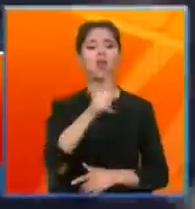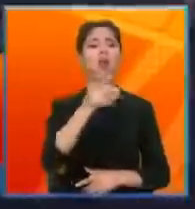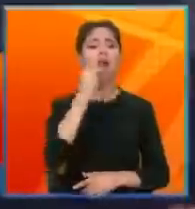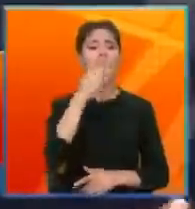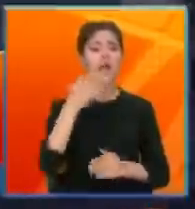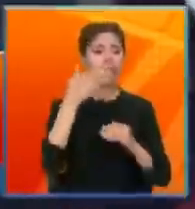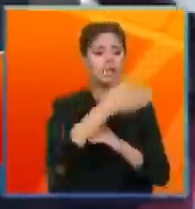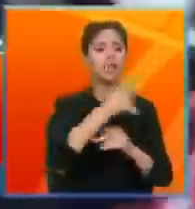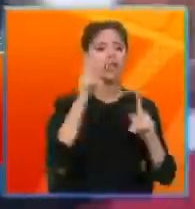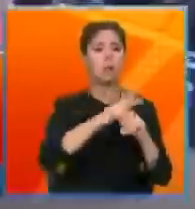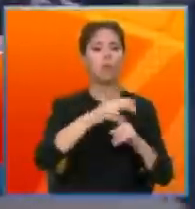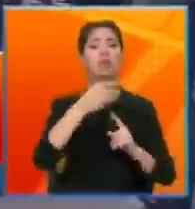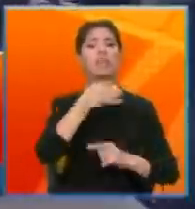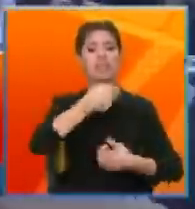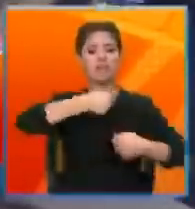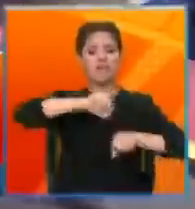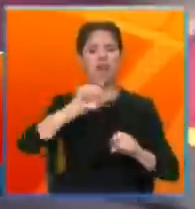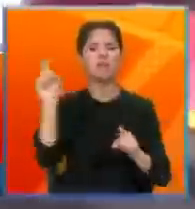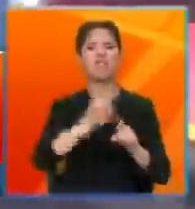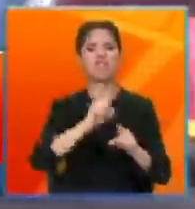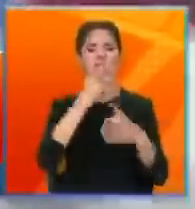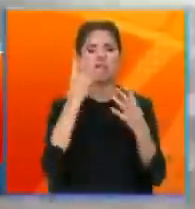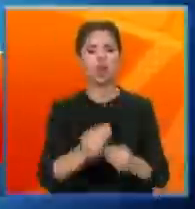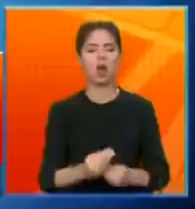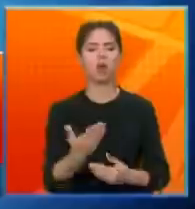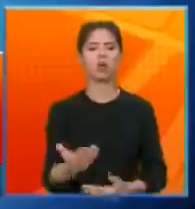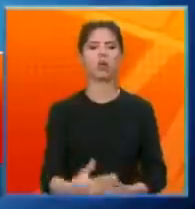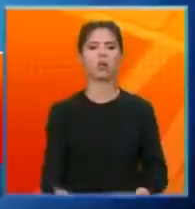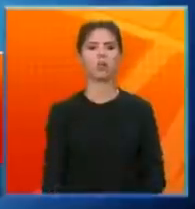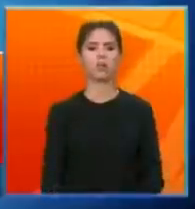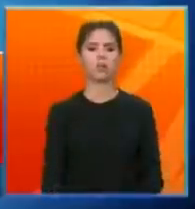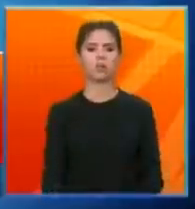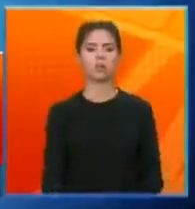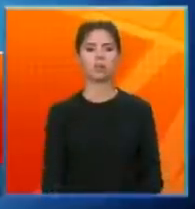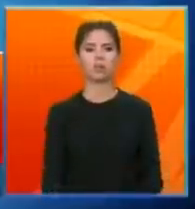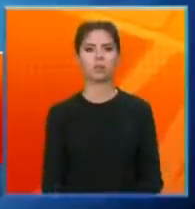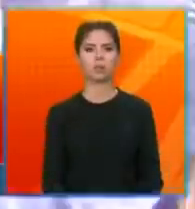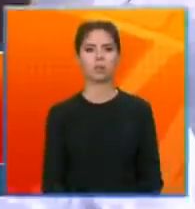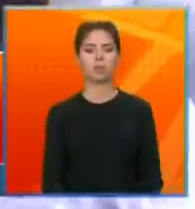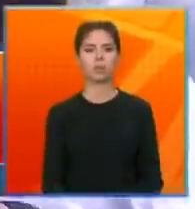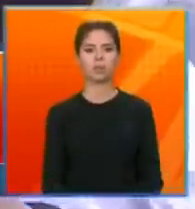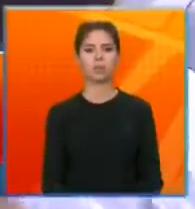polis yürüyüşe müsaade etmeyince sinirler gerildi, tansiyon yükseldi.